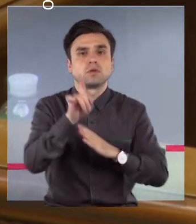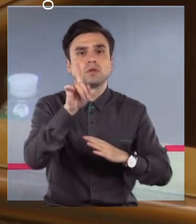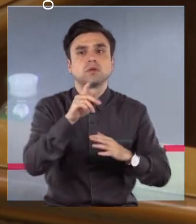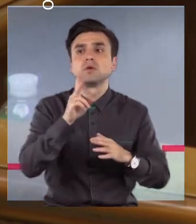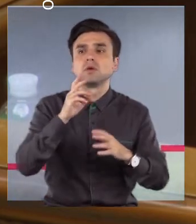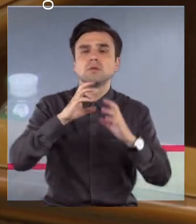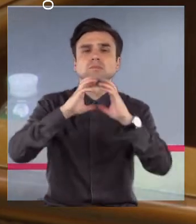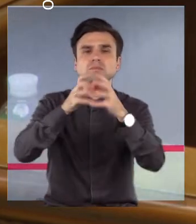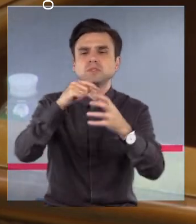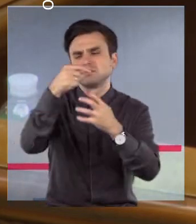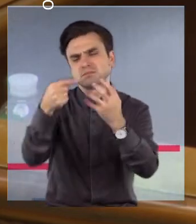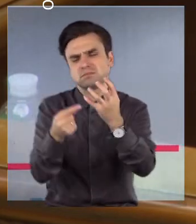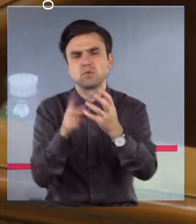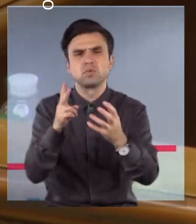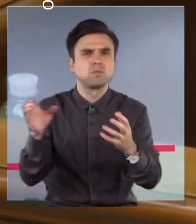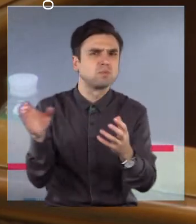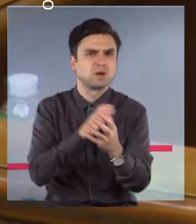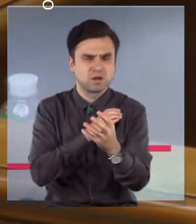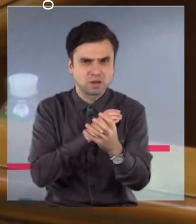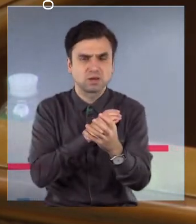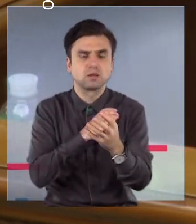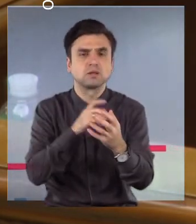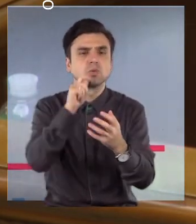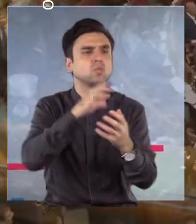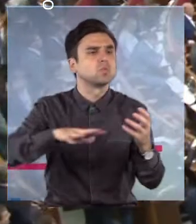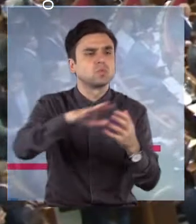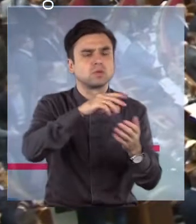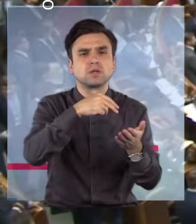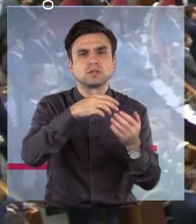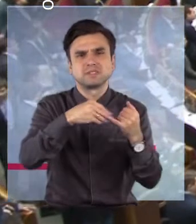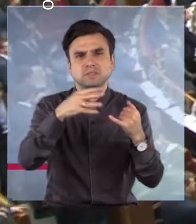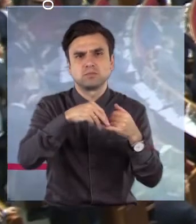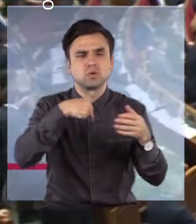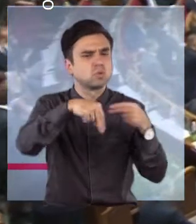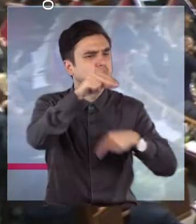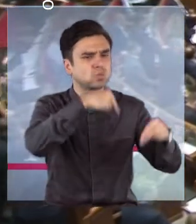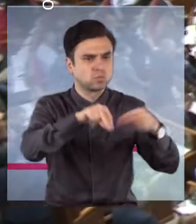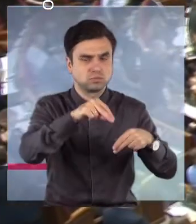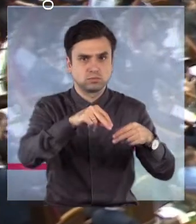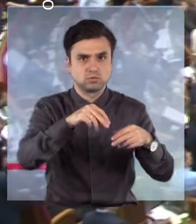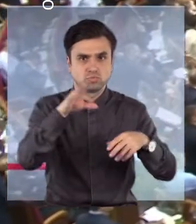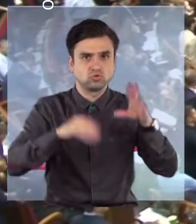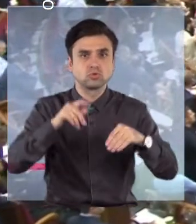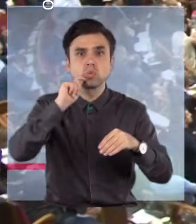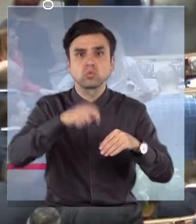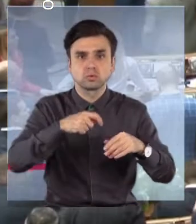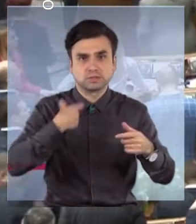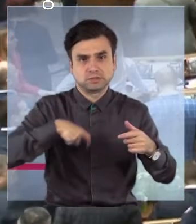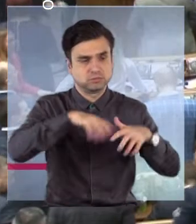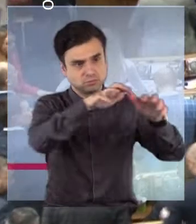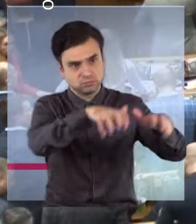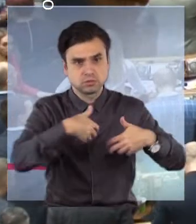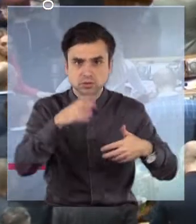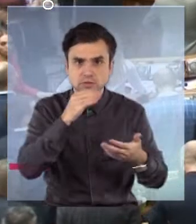і Україну. Причому мав в повному змісті цього слова. Також окремі нардепи вимагали зняти з порядку денного